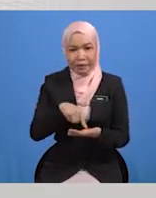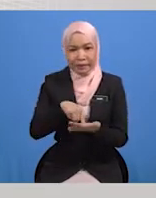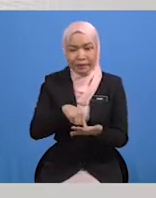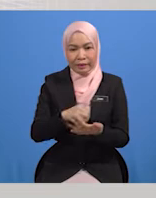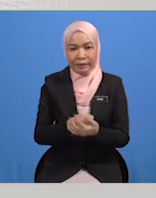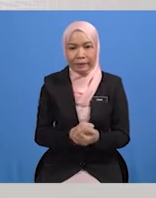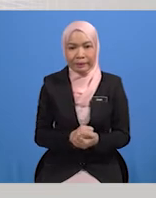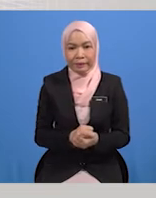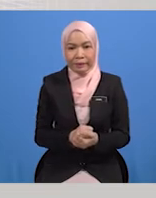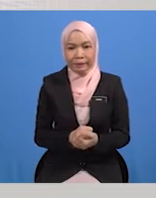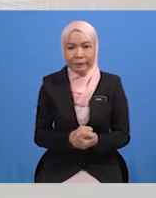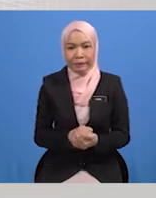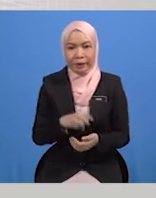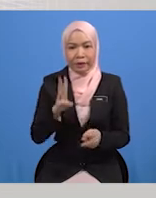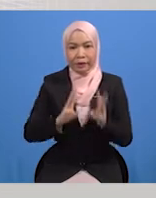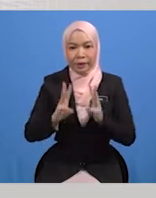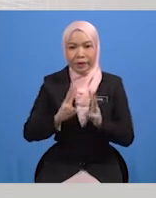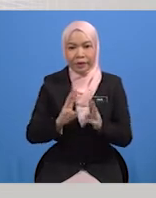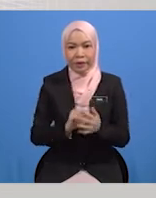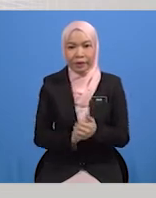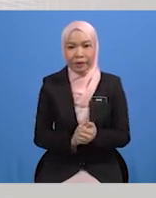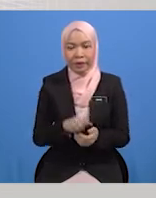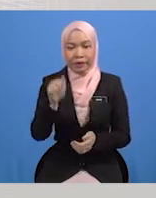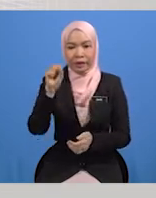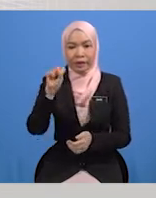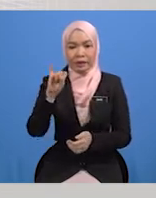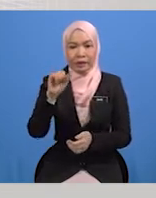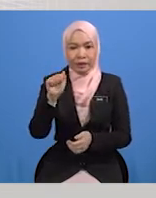perwatakan luaran Asiah Samiah.